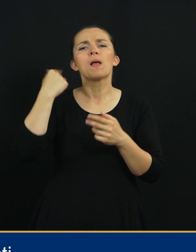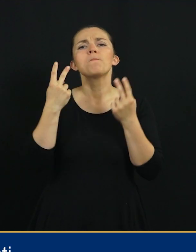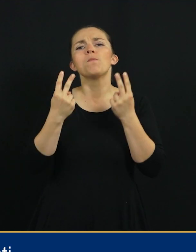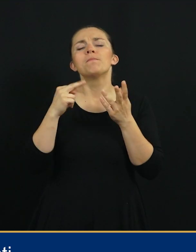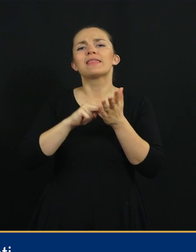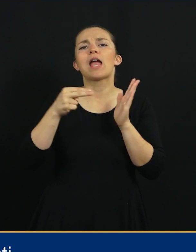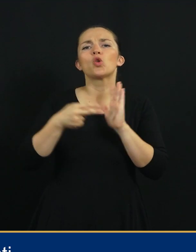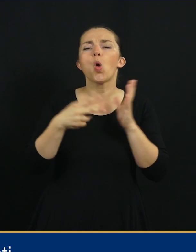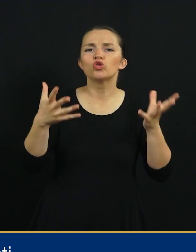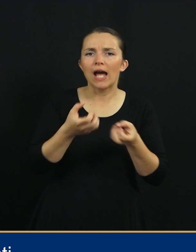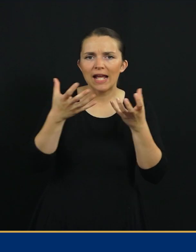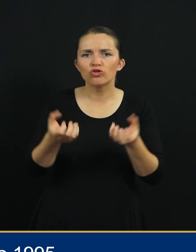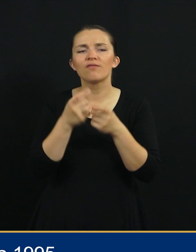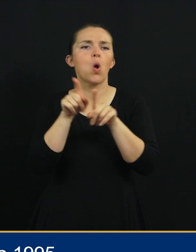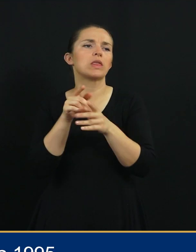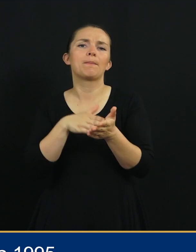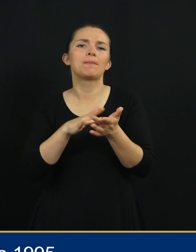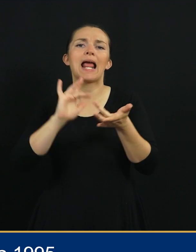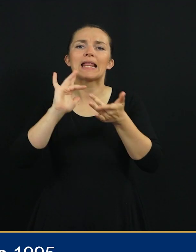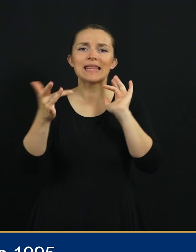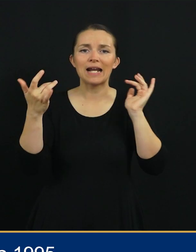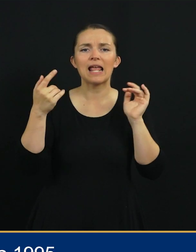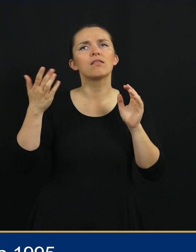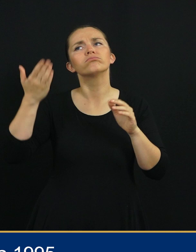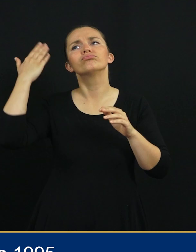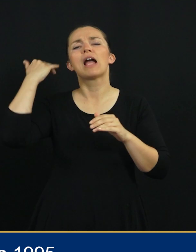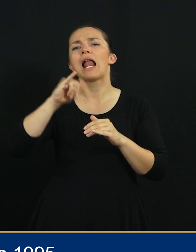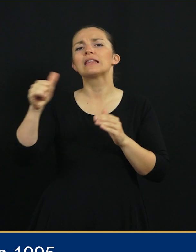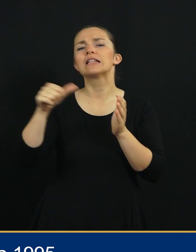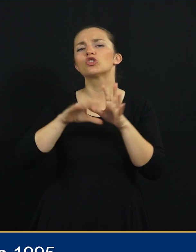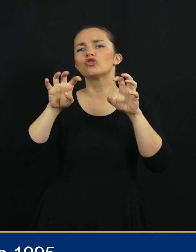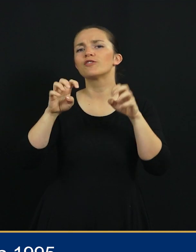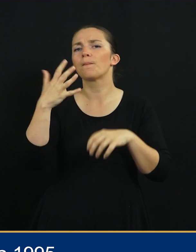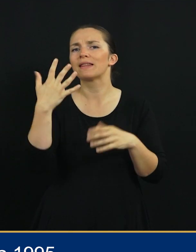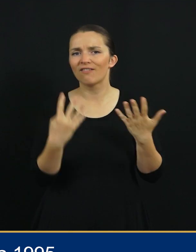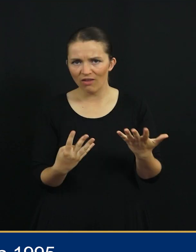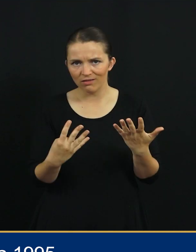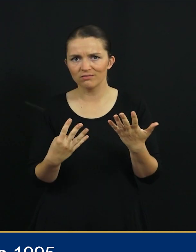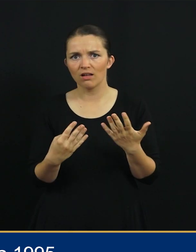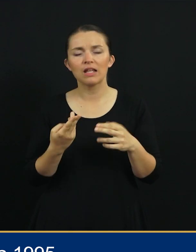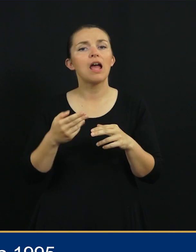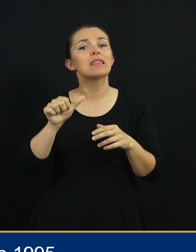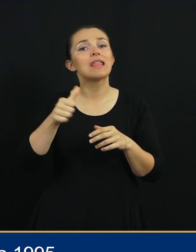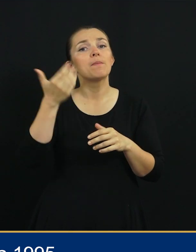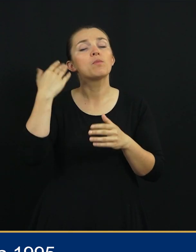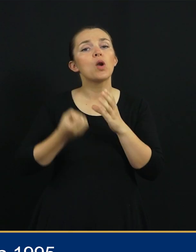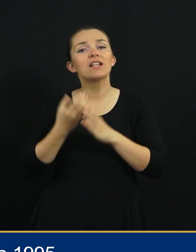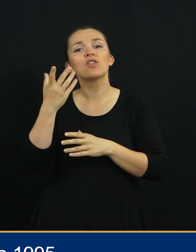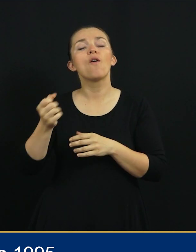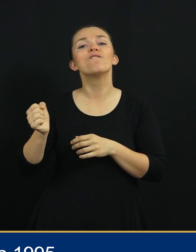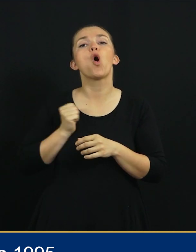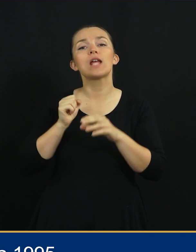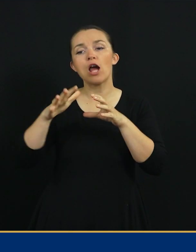pomembne tehnološke rešitve, kot na primer internet daljnega leta 1995, najprej razvite v